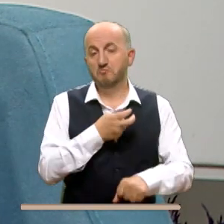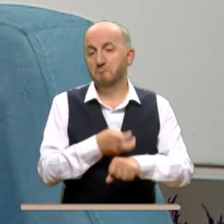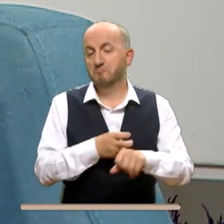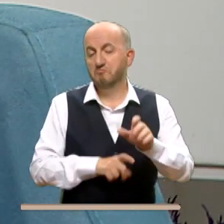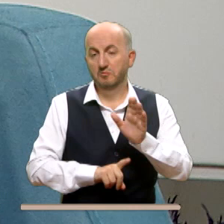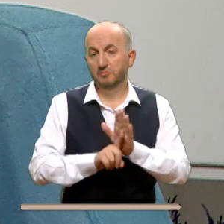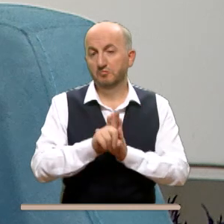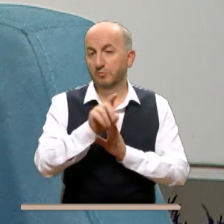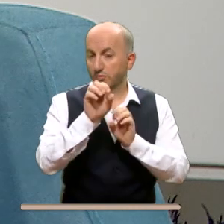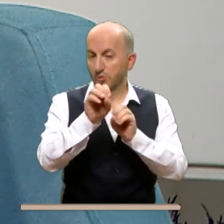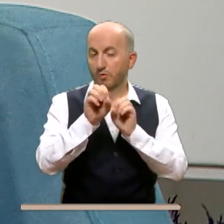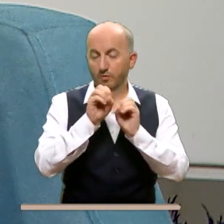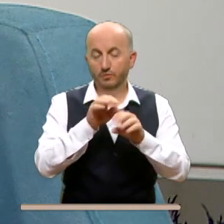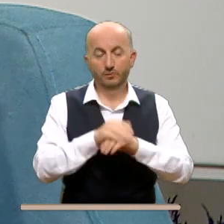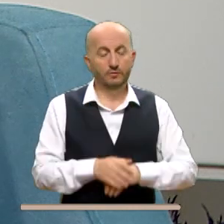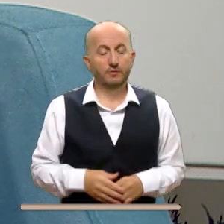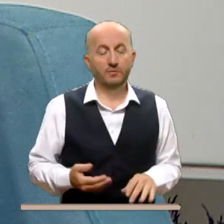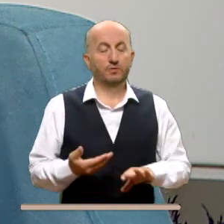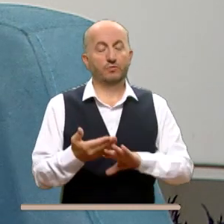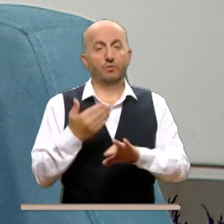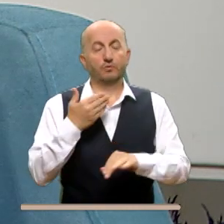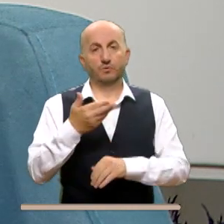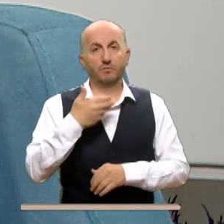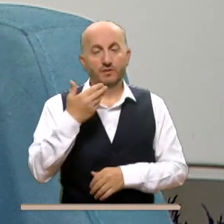şekilde öğretiyoruz. Biraz önce bahsettiğim gibi